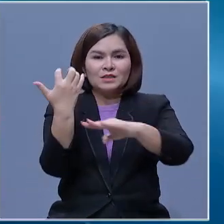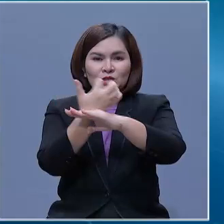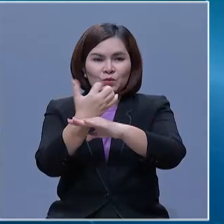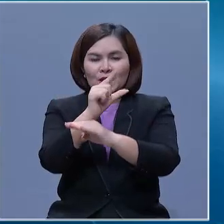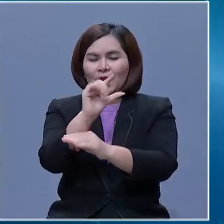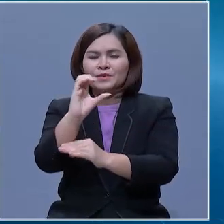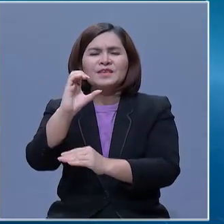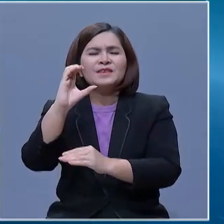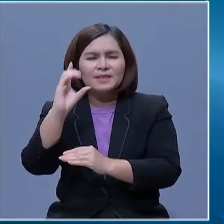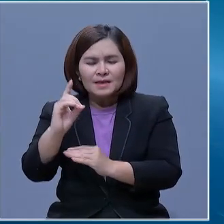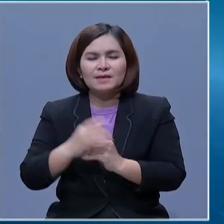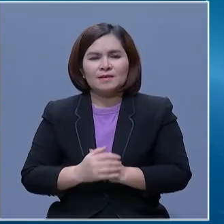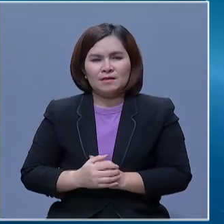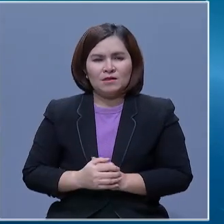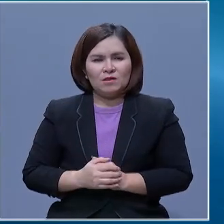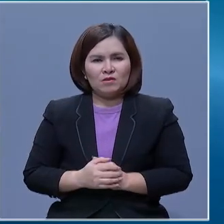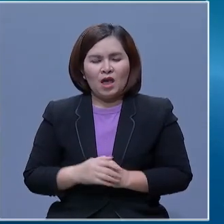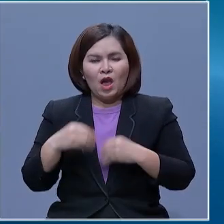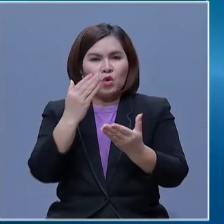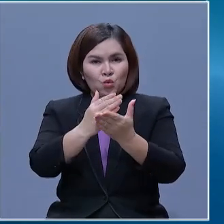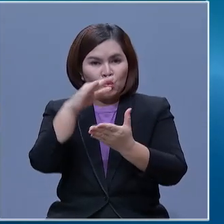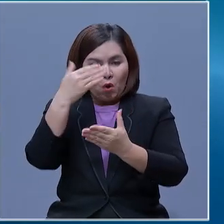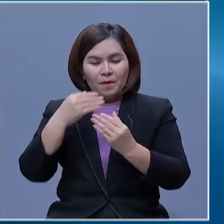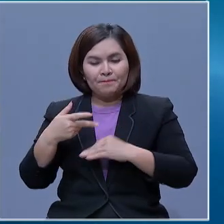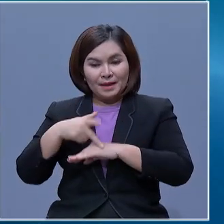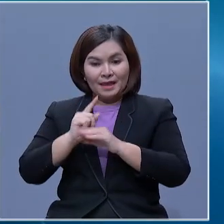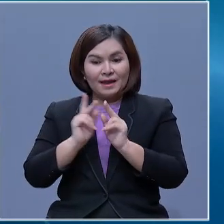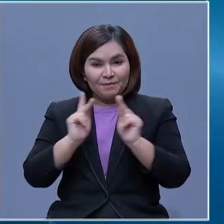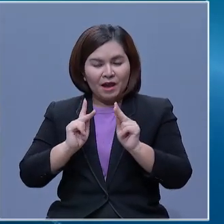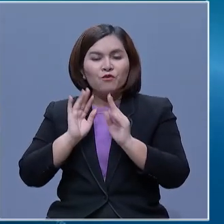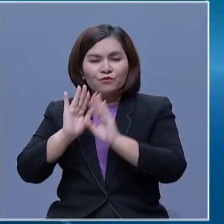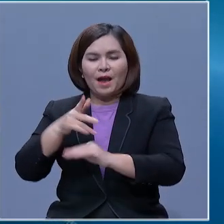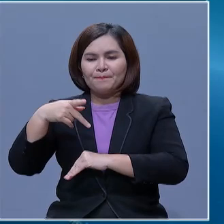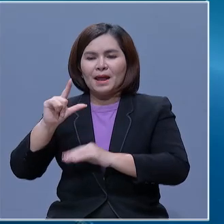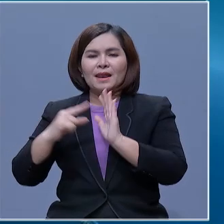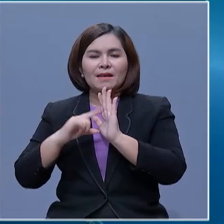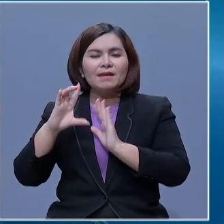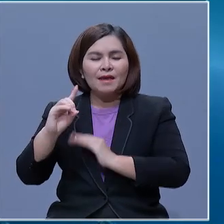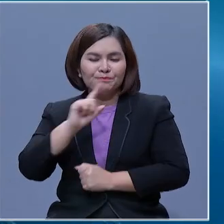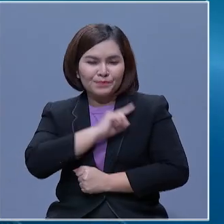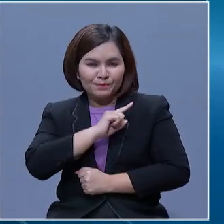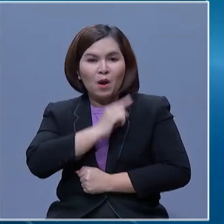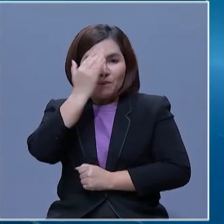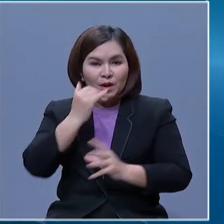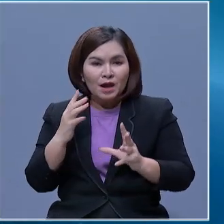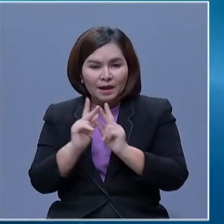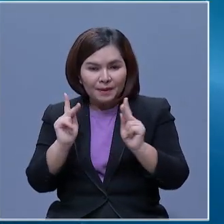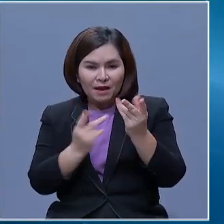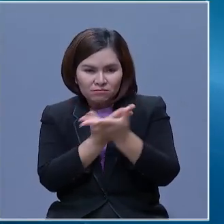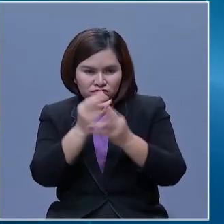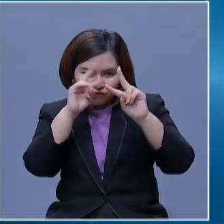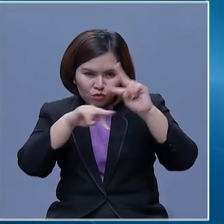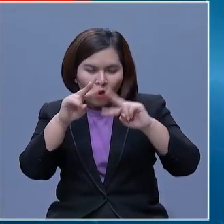ตั้งคณะกรรมการสอบสวนโดยให้ปลัดจังหวัดสมุทรปราการเป็นประธานกรรมการชุดนี้แล้วให้สรุปข้อเท็จจริงส่งให้ท่านผู้ว่า